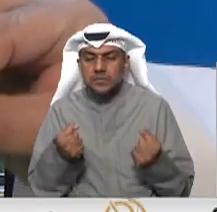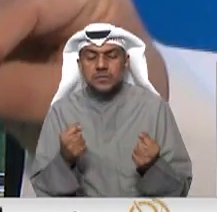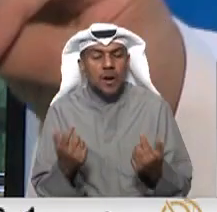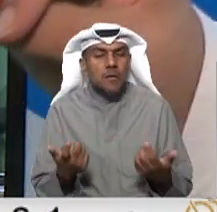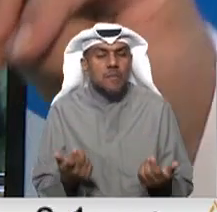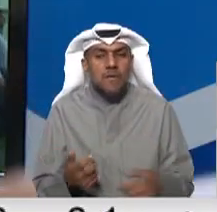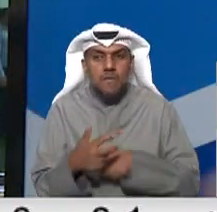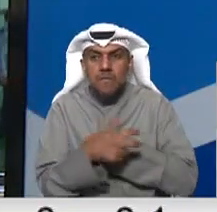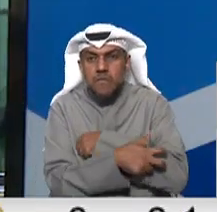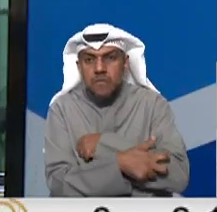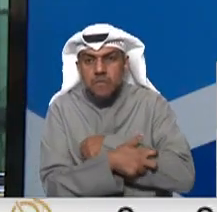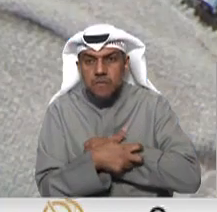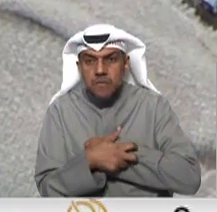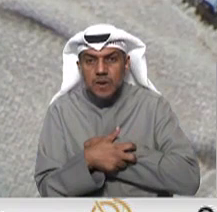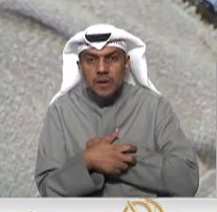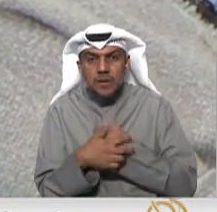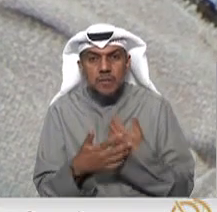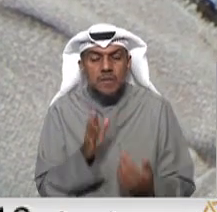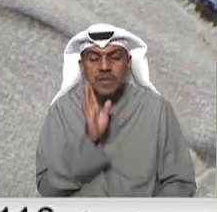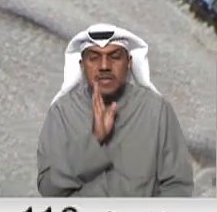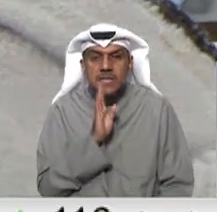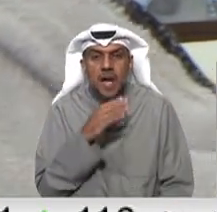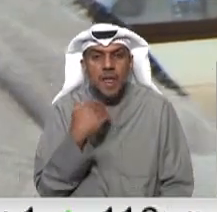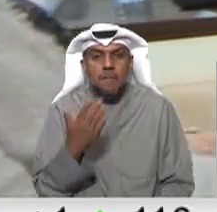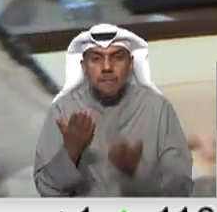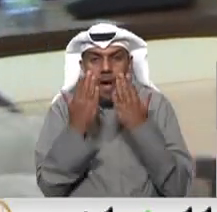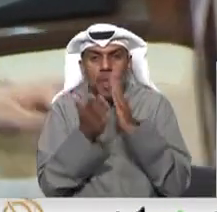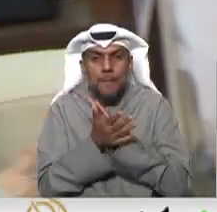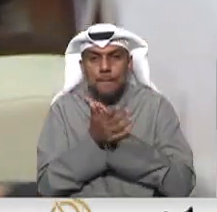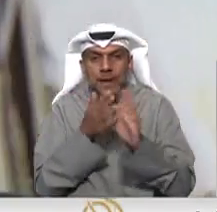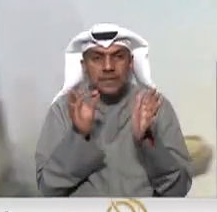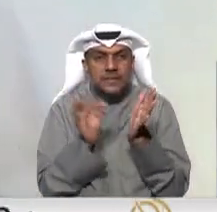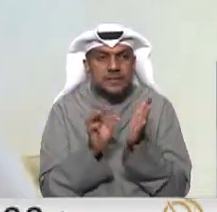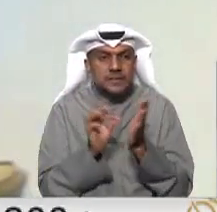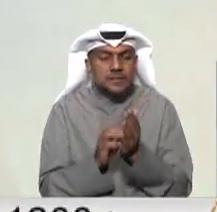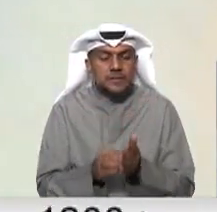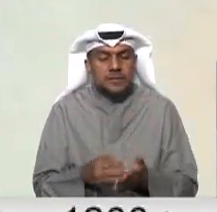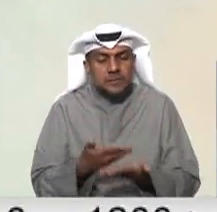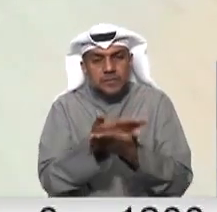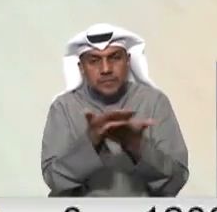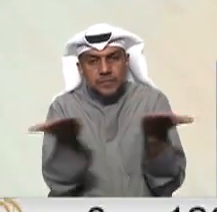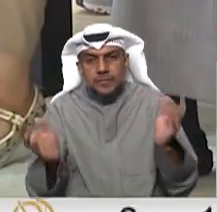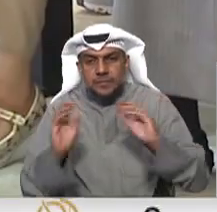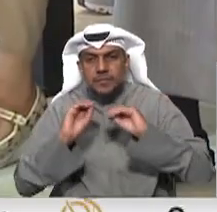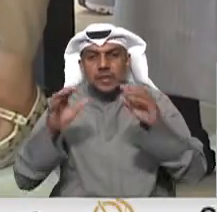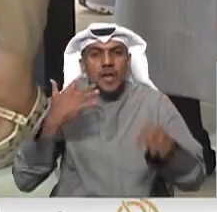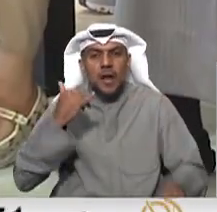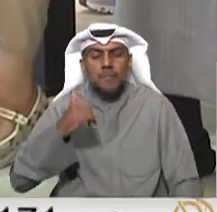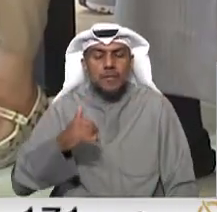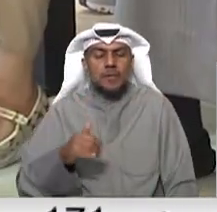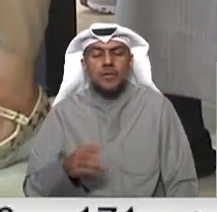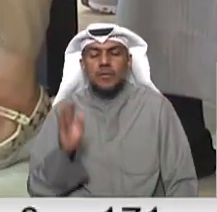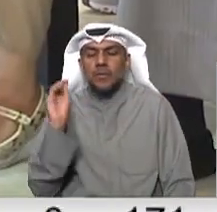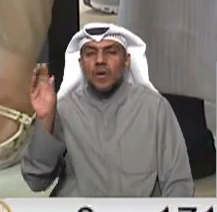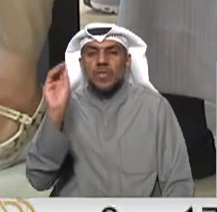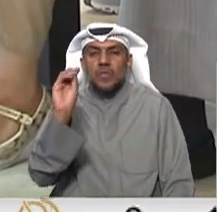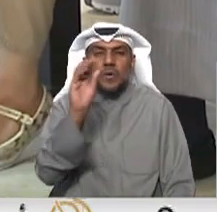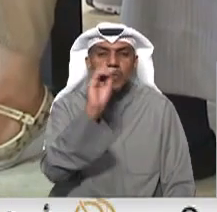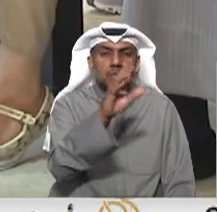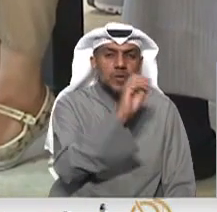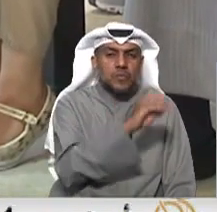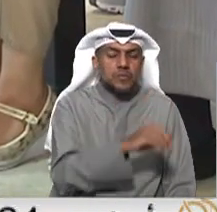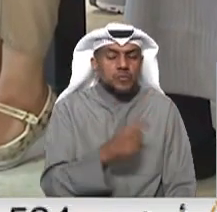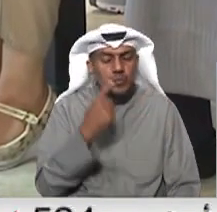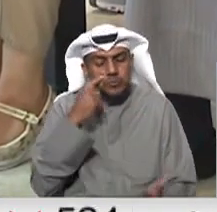في قضية التعليم. هذا التقرير تم توزيعه على جميع الدول العربية أعضاء مجلس السكان، وسيتم